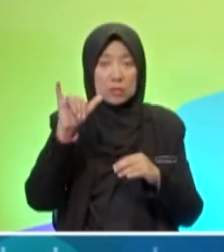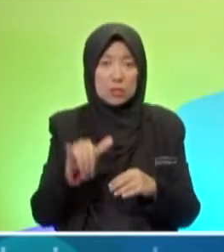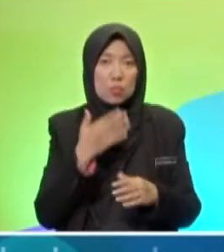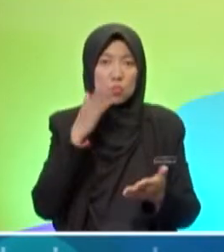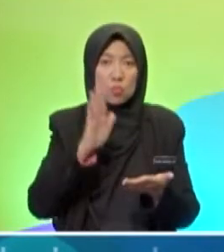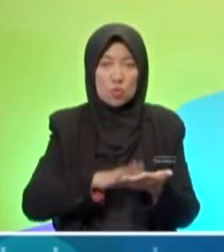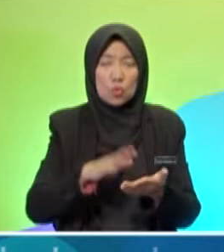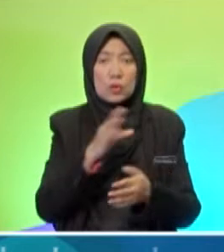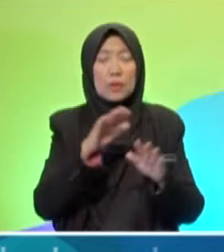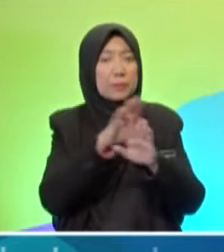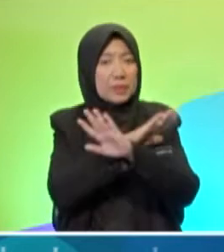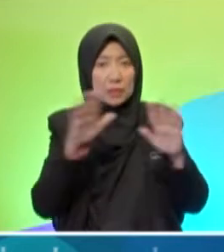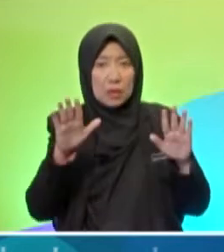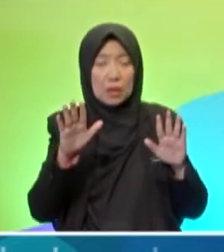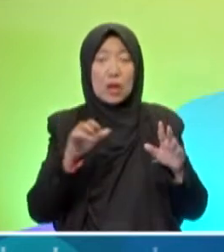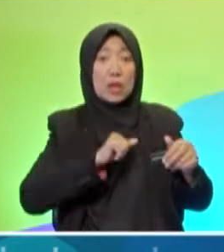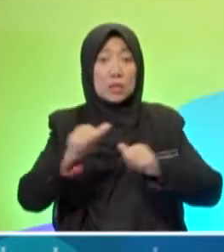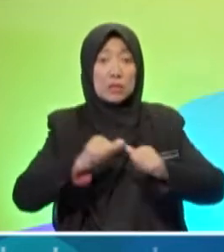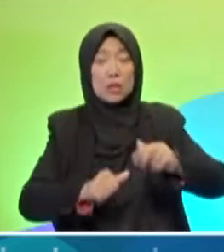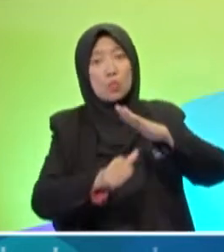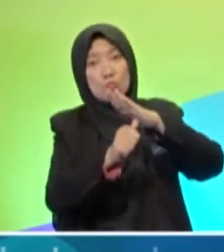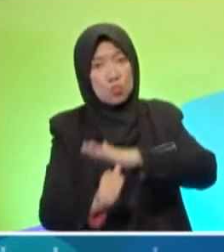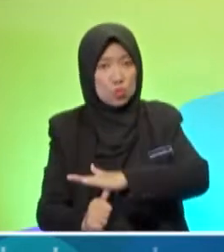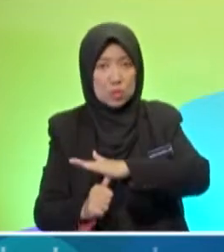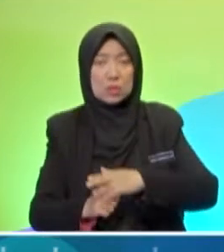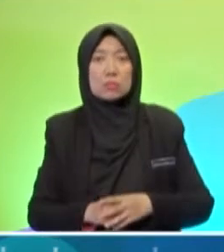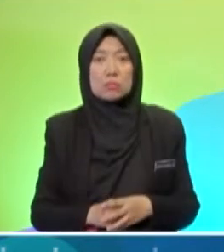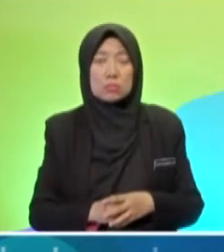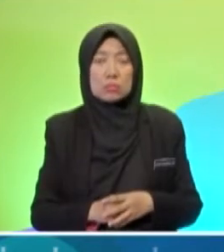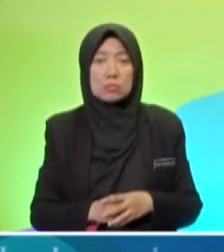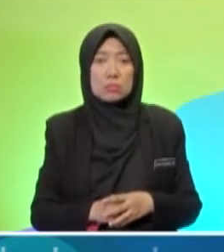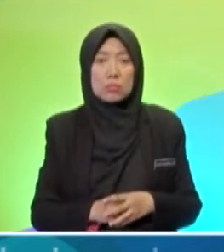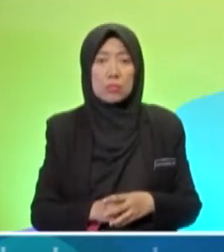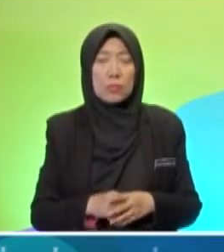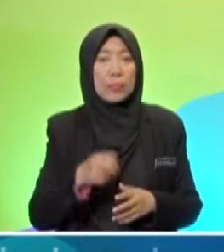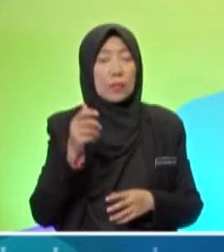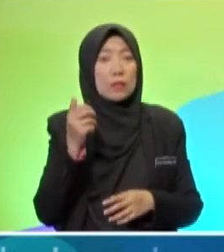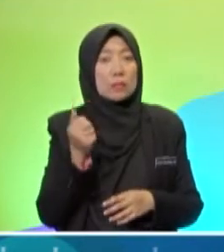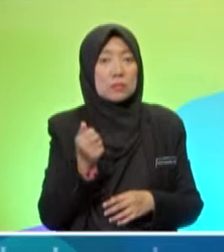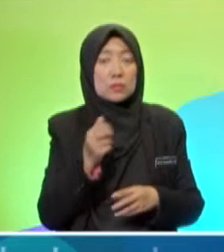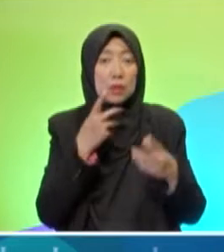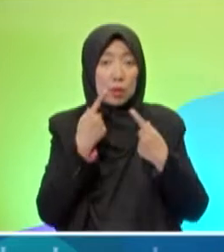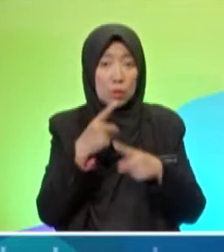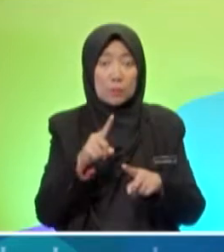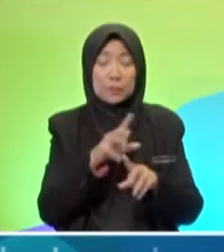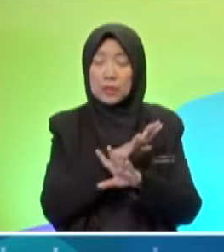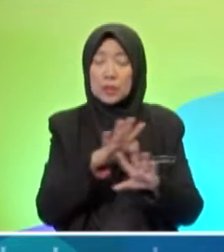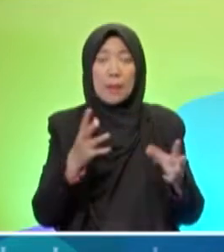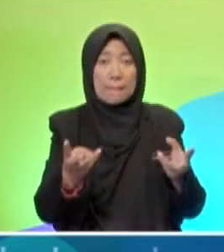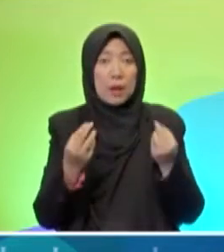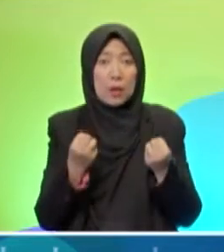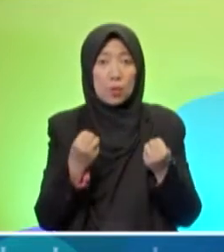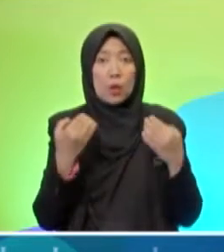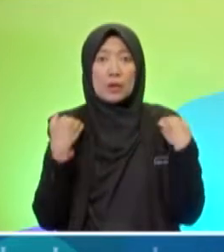katakan tidak kepada activity bully semangka ternyata anak baku pembuatannya angkasa Oke percakapan yang kasar